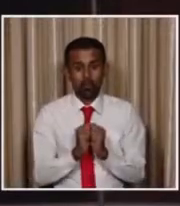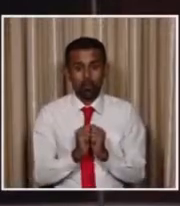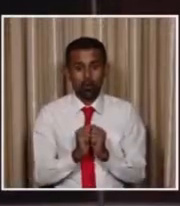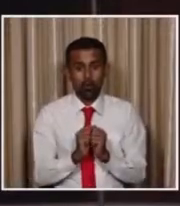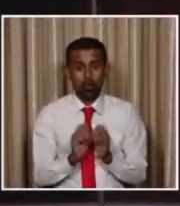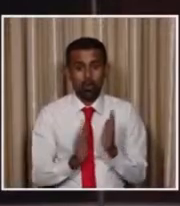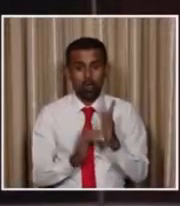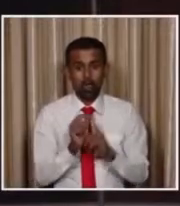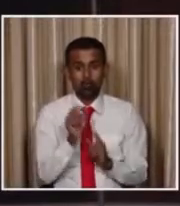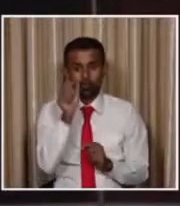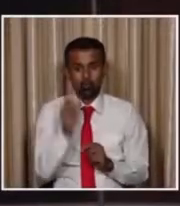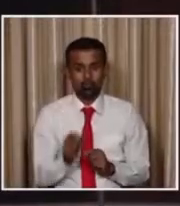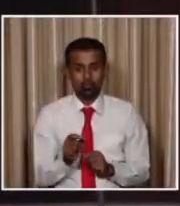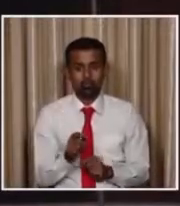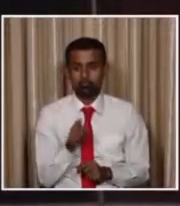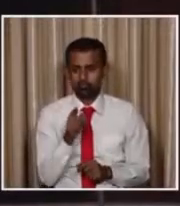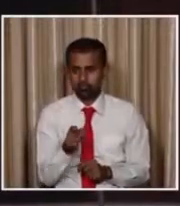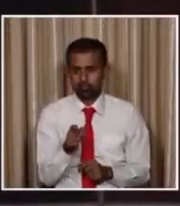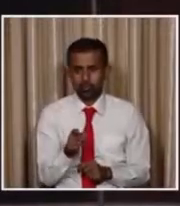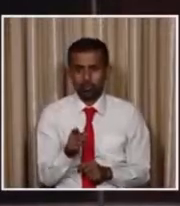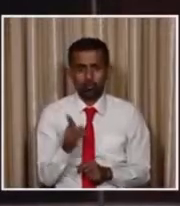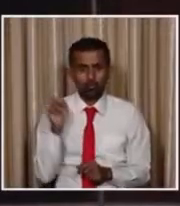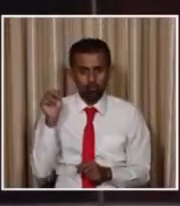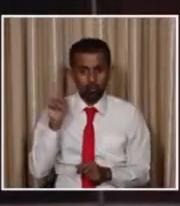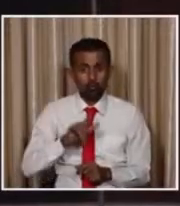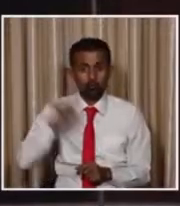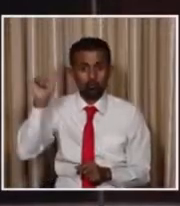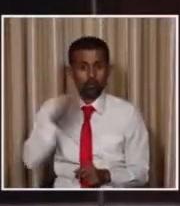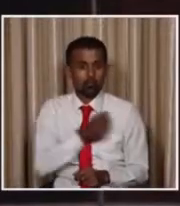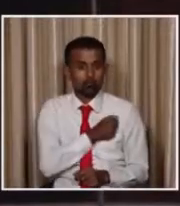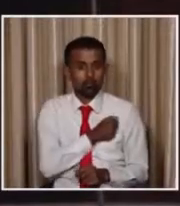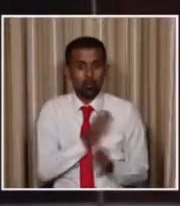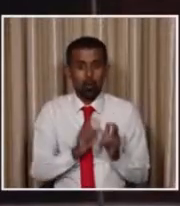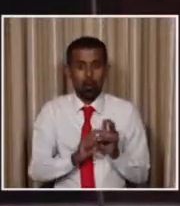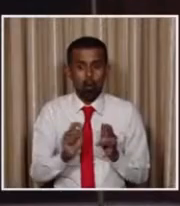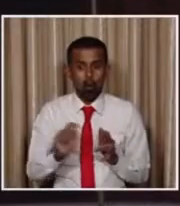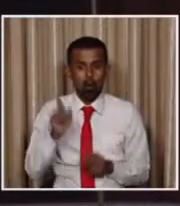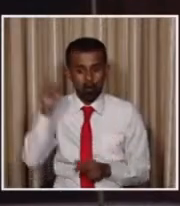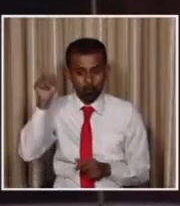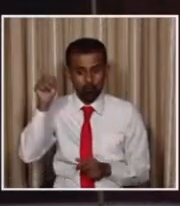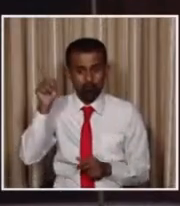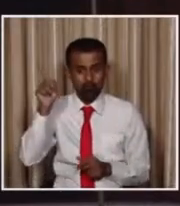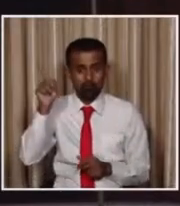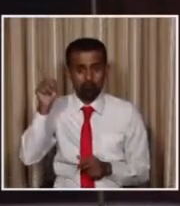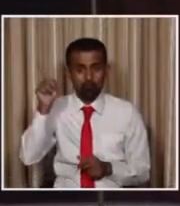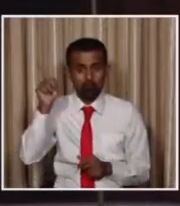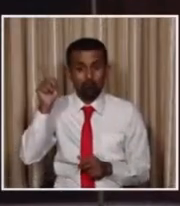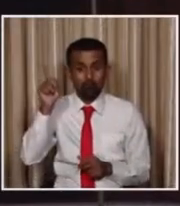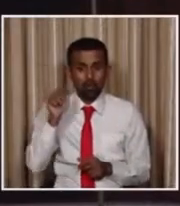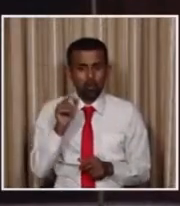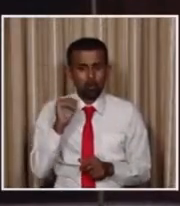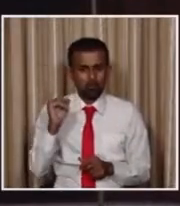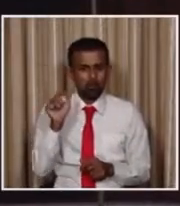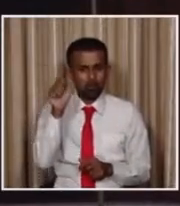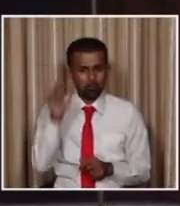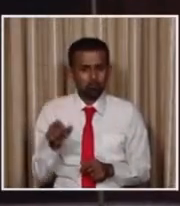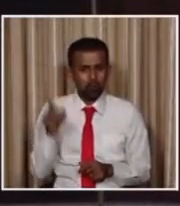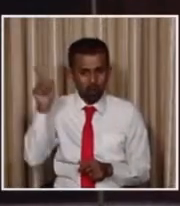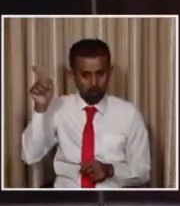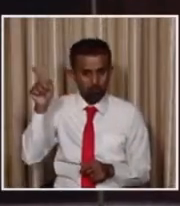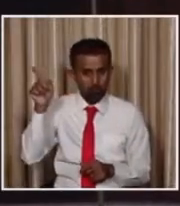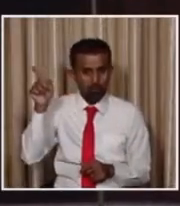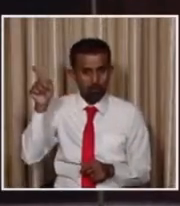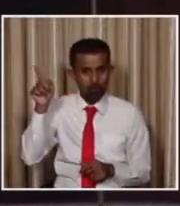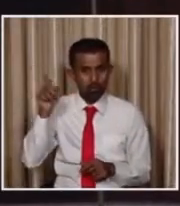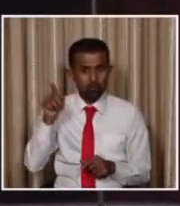අමාත්‍යතුමාට කරුණා කරලා ඔය ඉන්න විදේශ තානාපති කාර්යාලවල මුර්ගම් පරවගෙන ඉන්න මිනිස්සු පිළිබඳව මේ